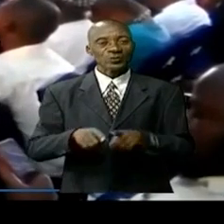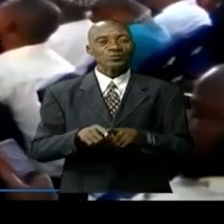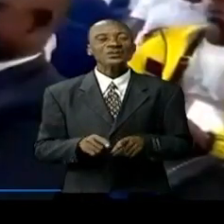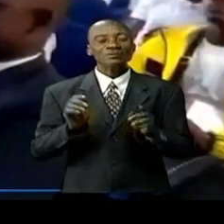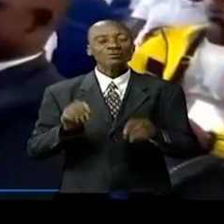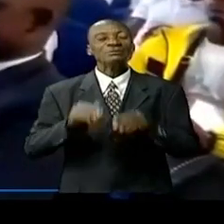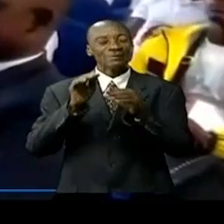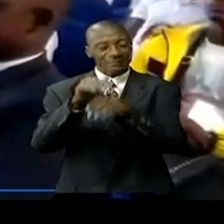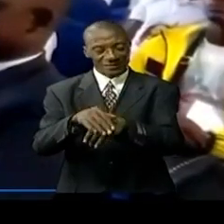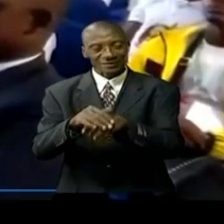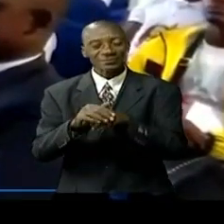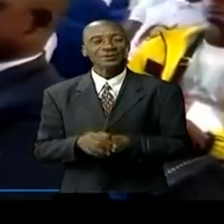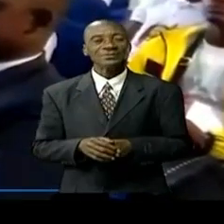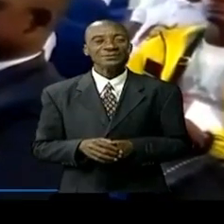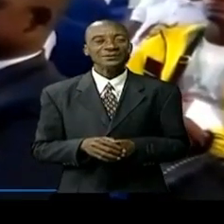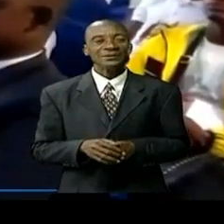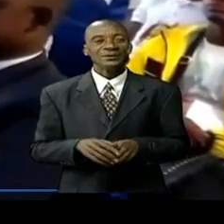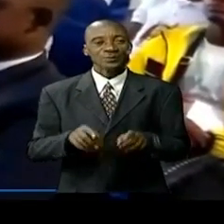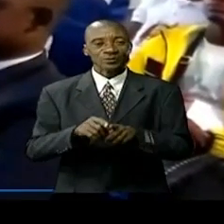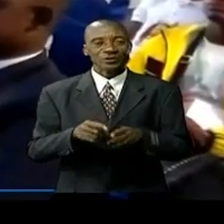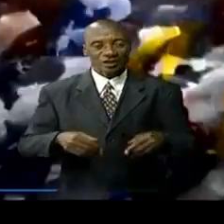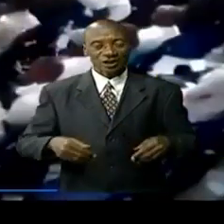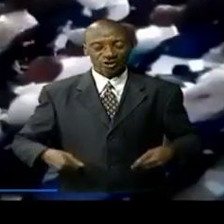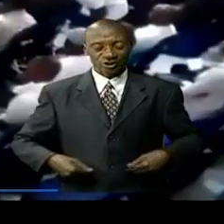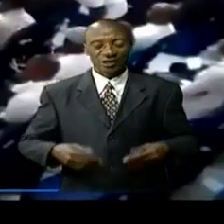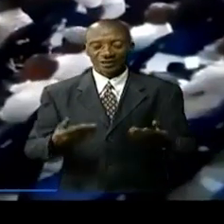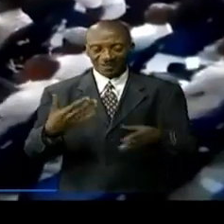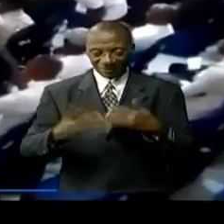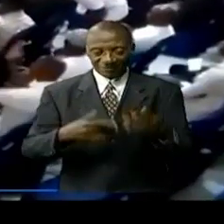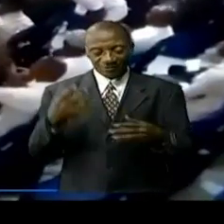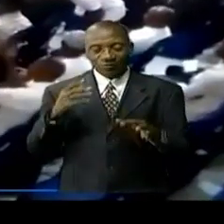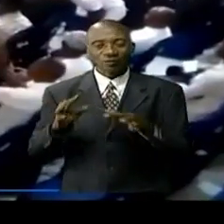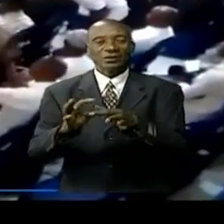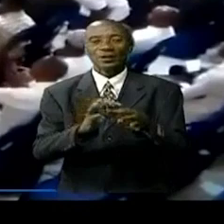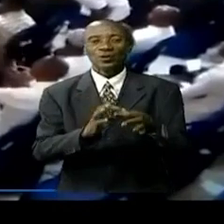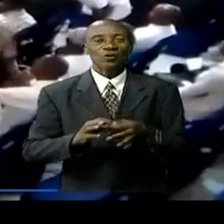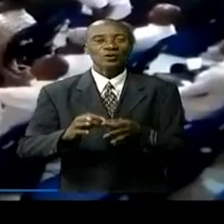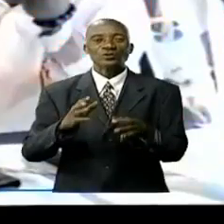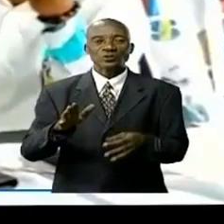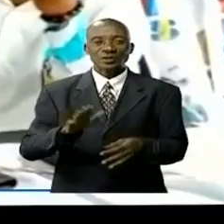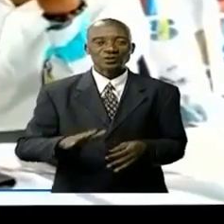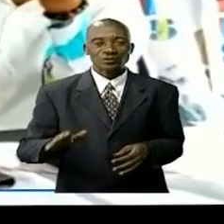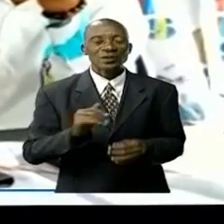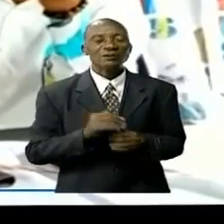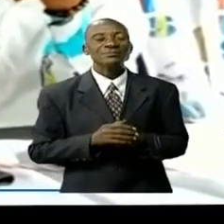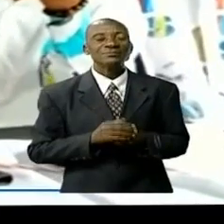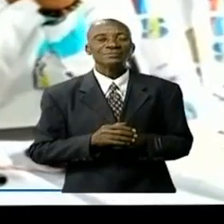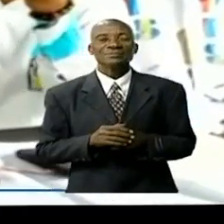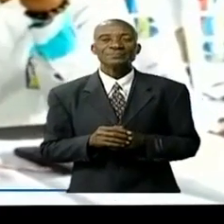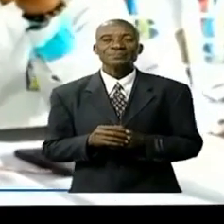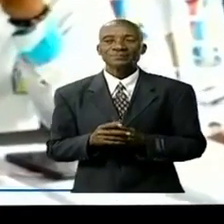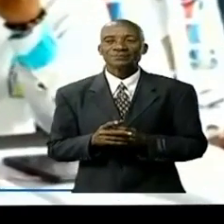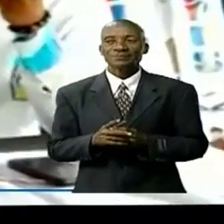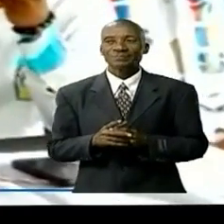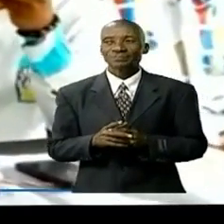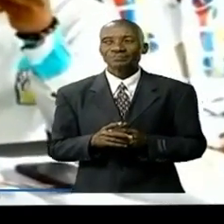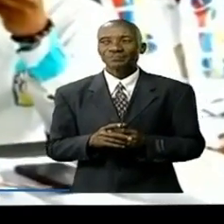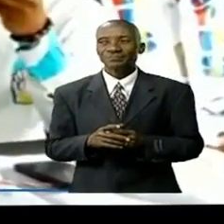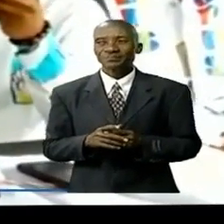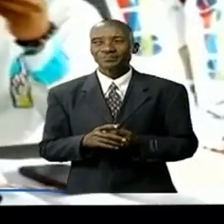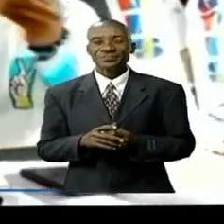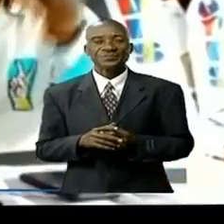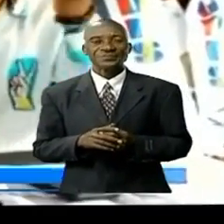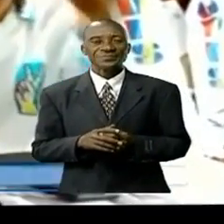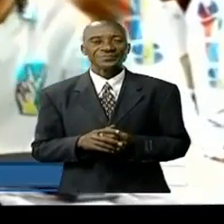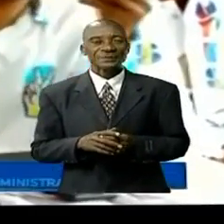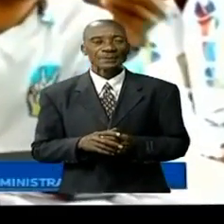seulement pour la cohésion nationale, mais aussi pour l'harmonie au sein du parti. Nous ne pouvons pas aller à déstabiliser le parti